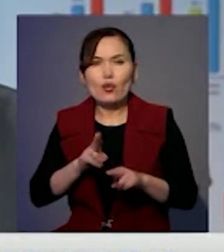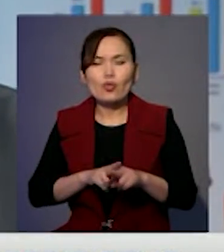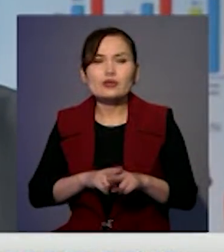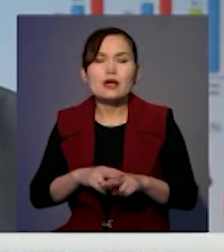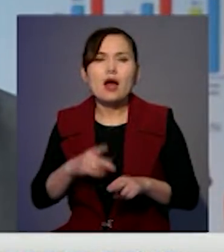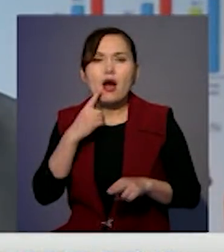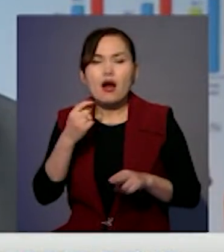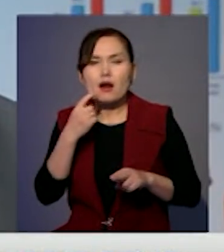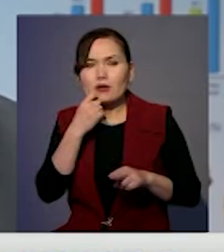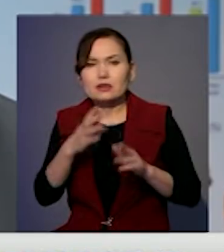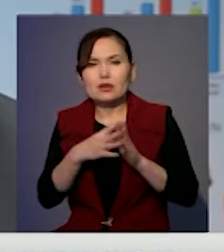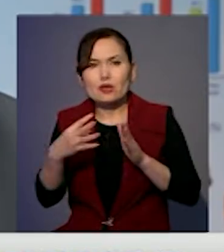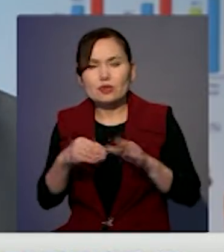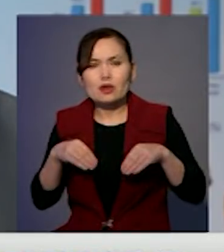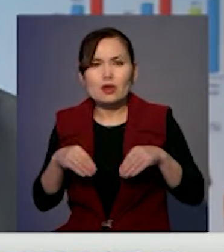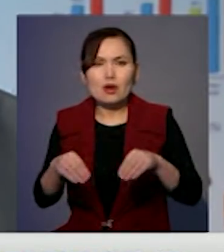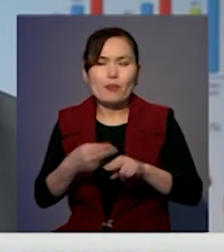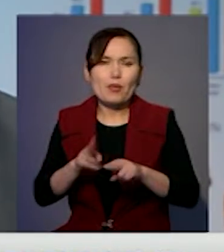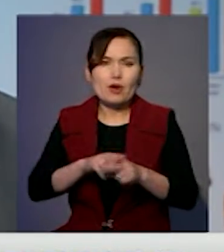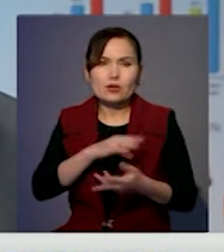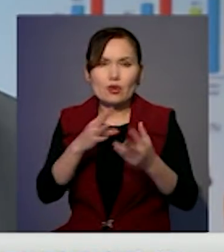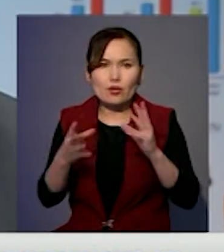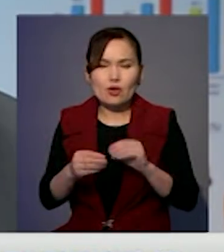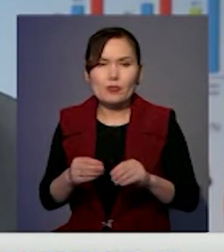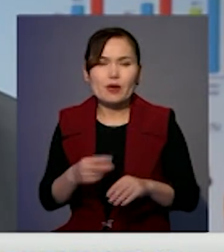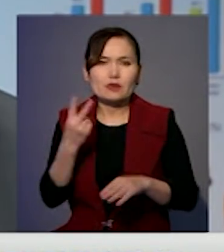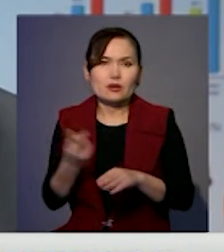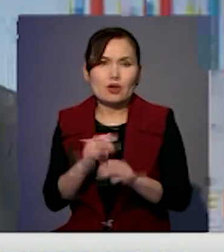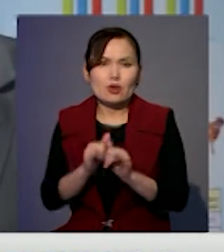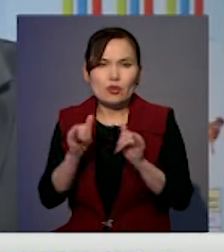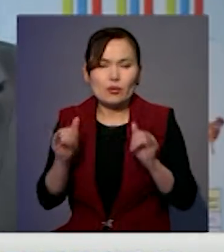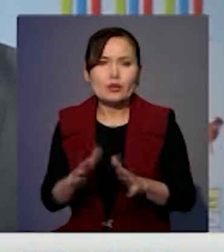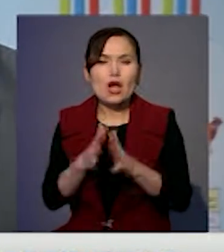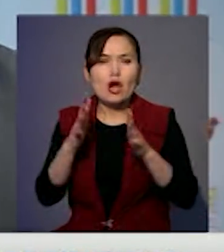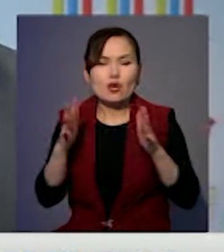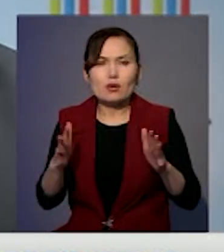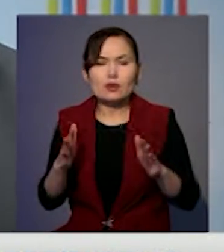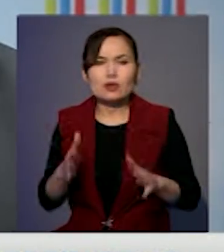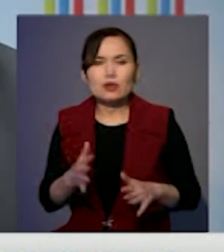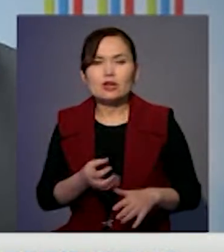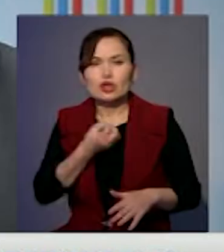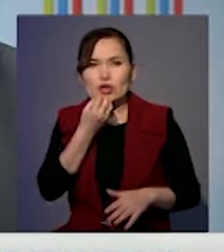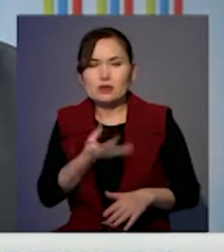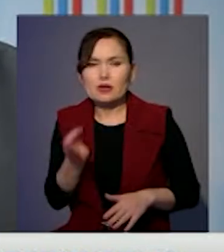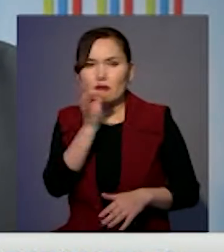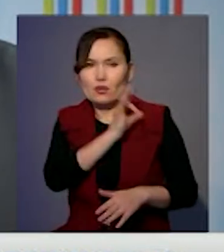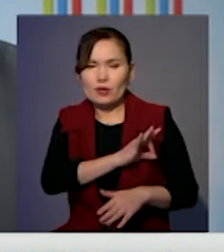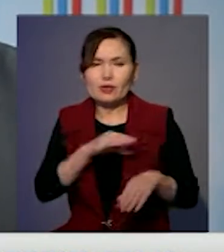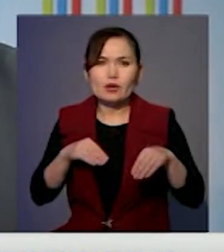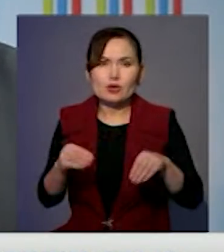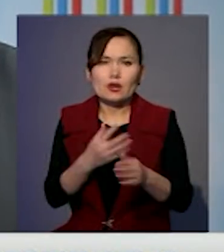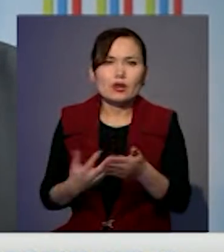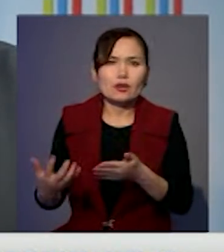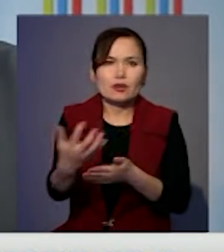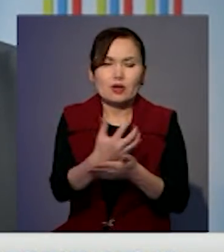келетін болсақ, өнімділік 800 мың центнерге дейін жетіп отырған шаруашылықтар бар. Аталған саланы дамыту мақсатында